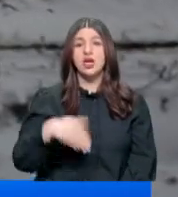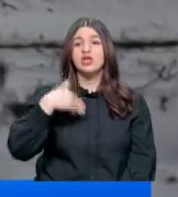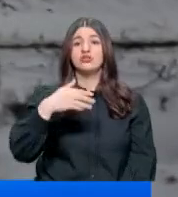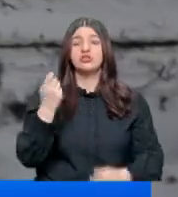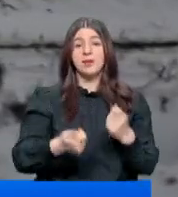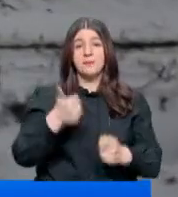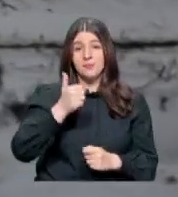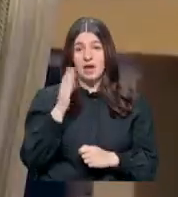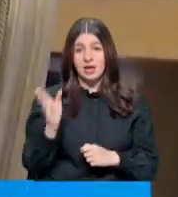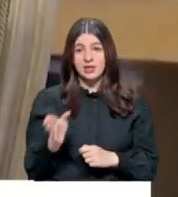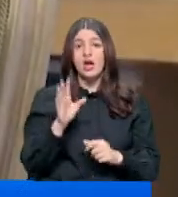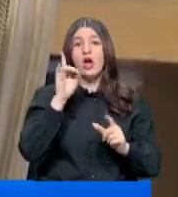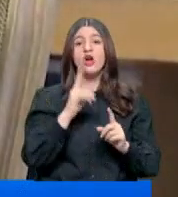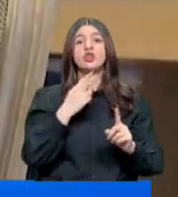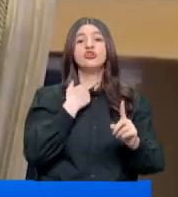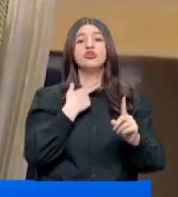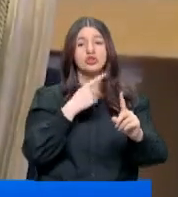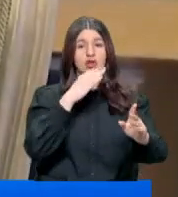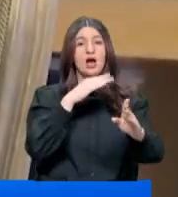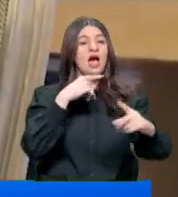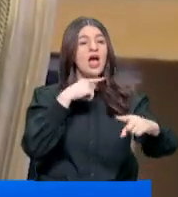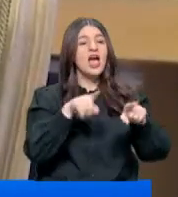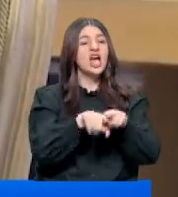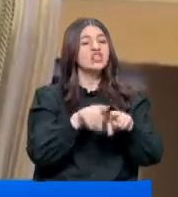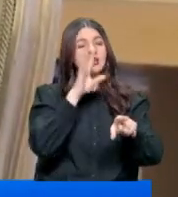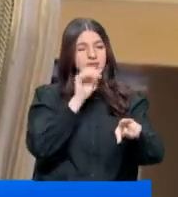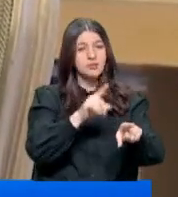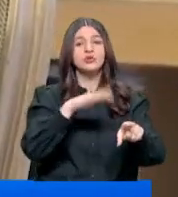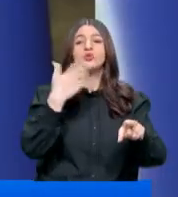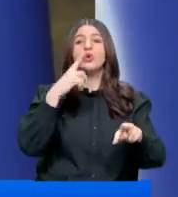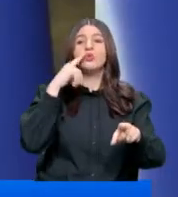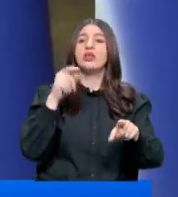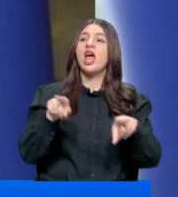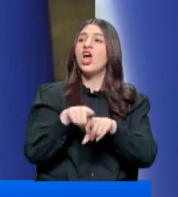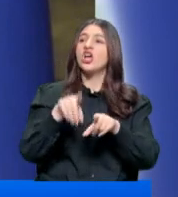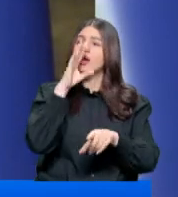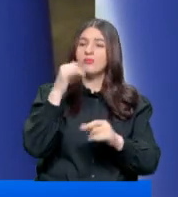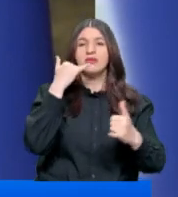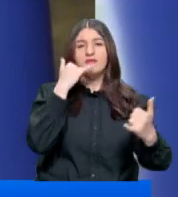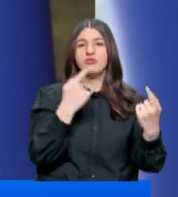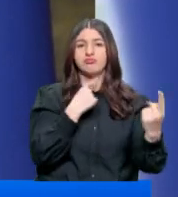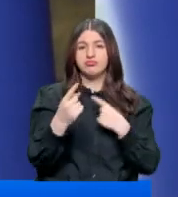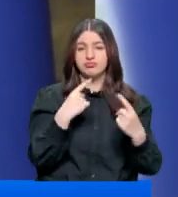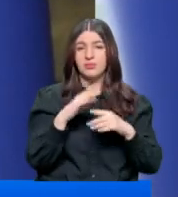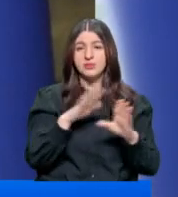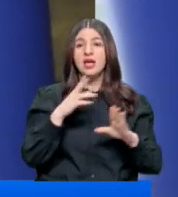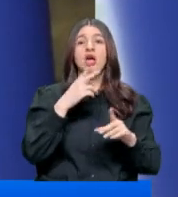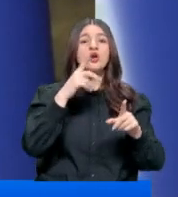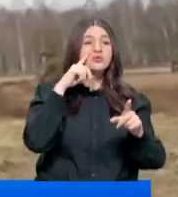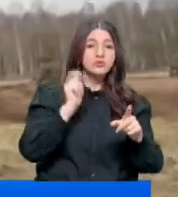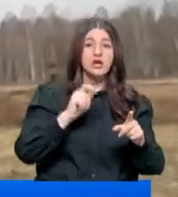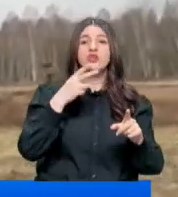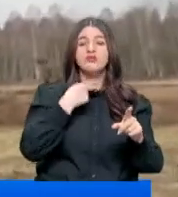Dışişleri Bakanı Mevlüt Çavuşoğlu önce Rus mevkidaşıyla ardından Ukrayna'nın mevkidaşıyla telefonda görüştü. Kiev-Moskova arasında